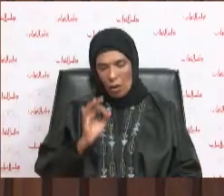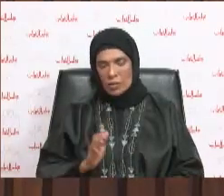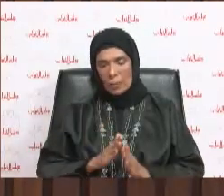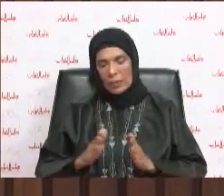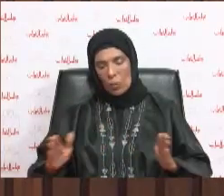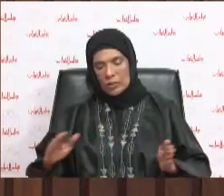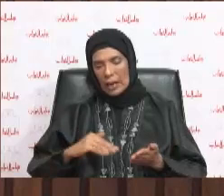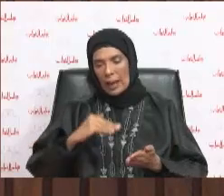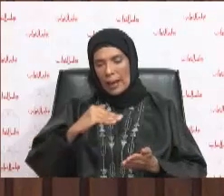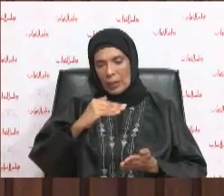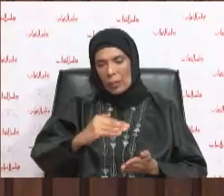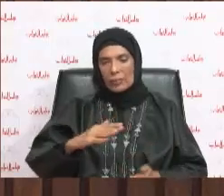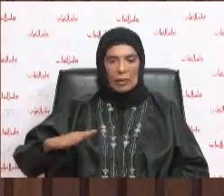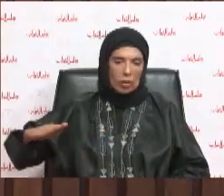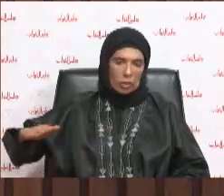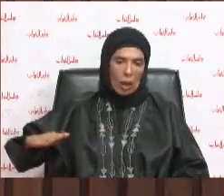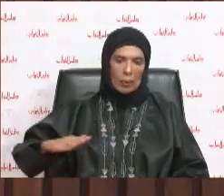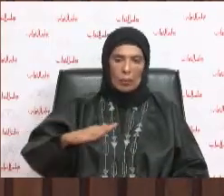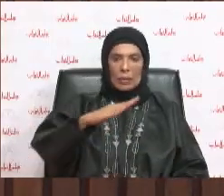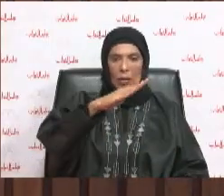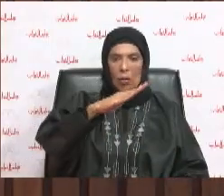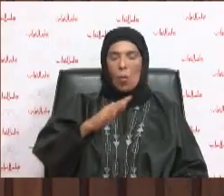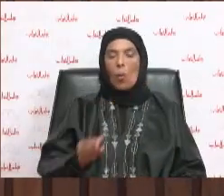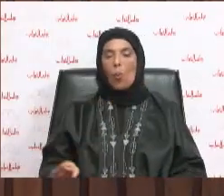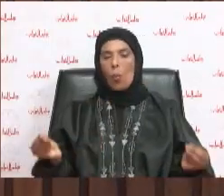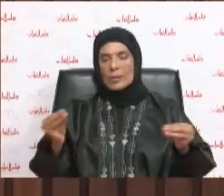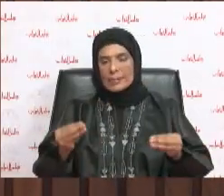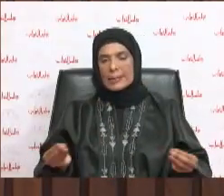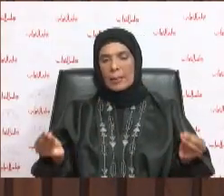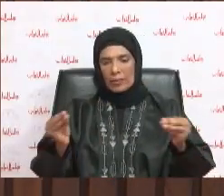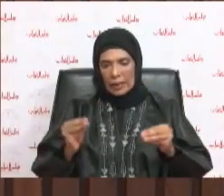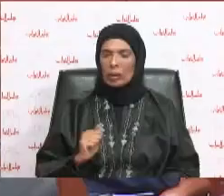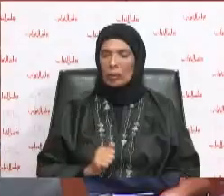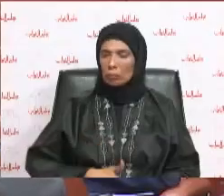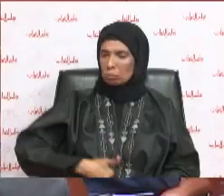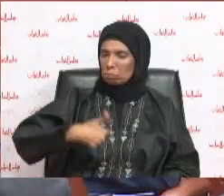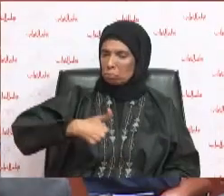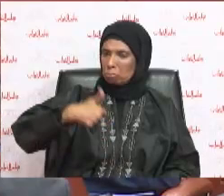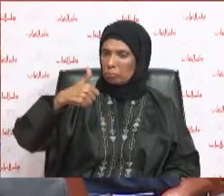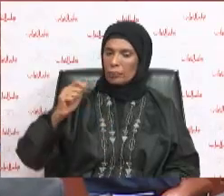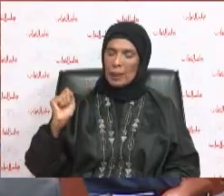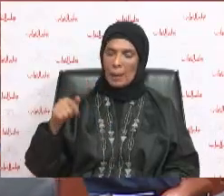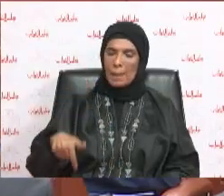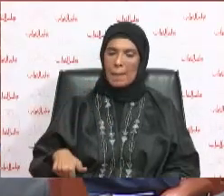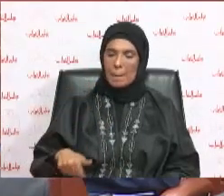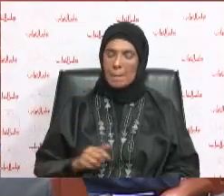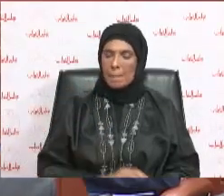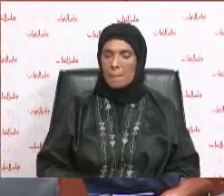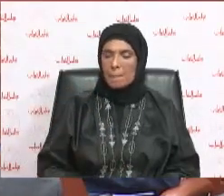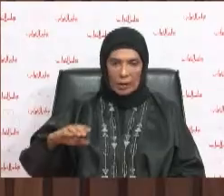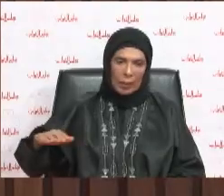الخدمات الجويه، استقطبنا مزيد من المسافرين وايضا مزيد من شركات الطيران،